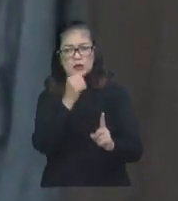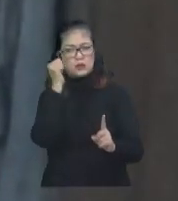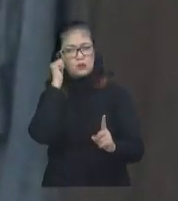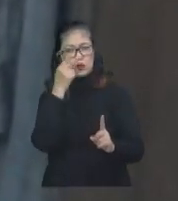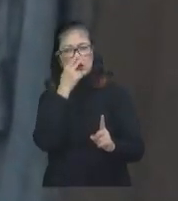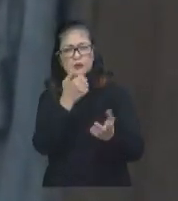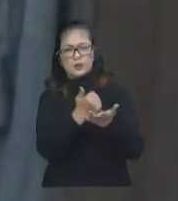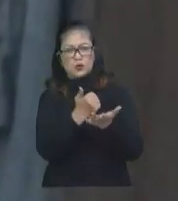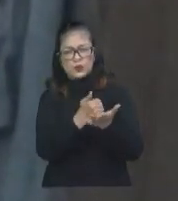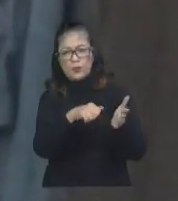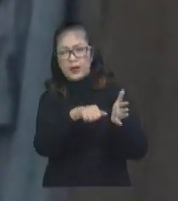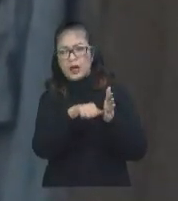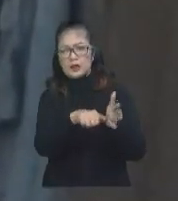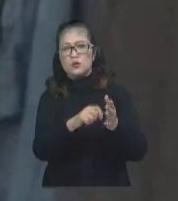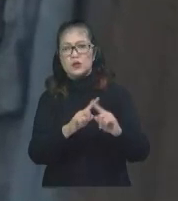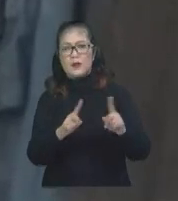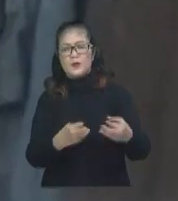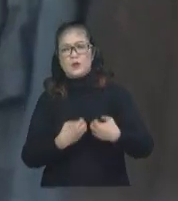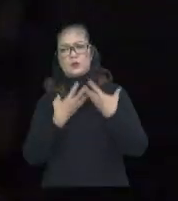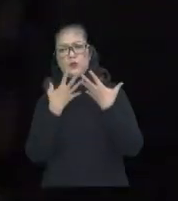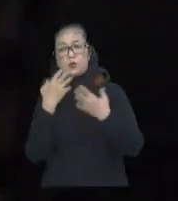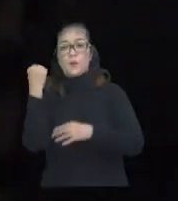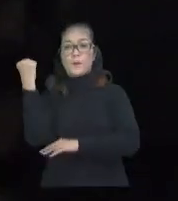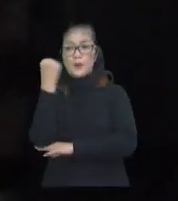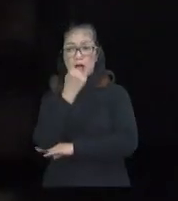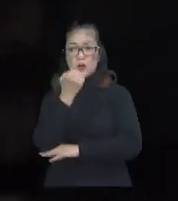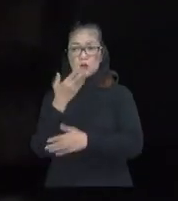Sementara pelaku yang juga terbakar mencoba kabur ditangkap warga.